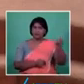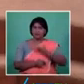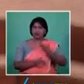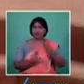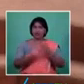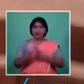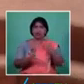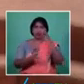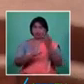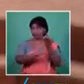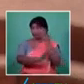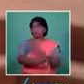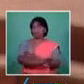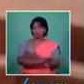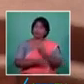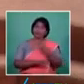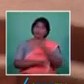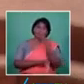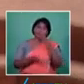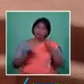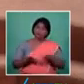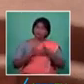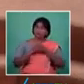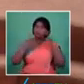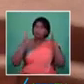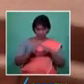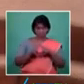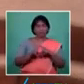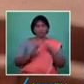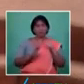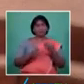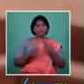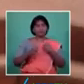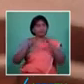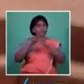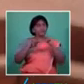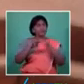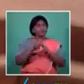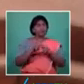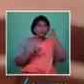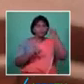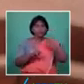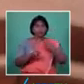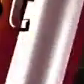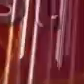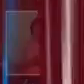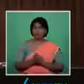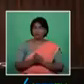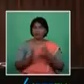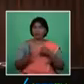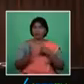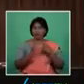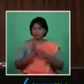මීට අවුරුද්දකට විතර කලින් මම ඒත් නිහඬව හිටපු අවස්ථා අනන්ත අප්‍රමාණ තියෙනවා මගේ යාළු මිත්‍රයෝ මේ ගැන කතා කරලා විමසීම්